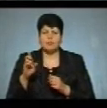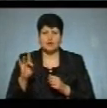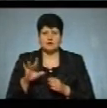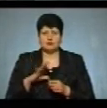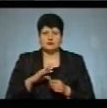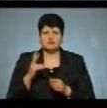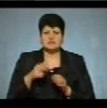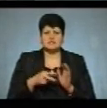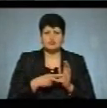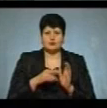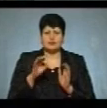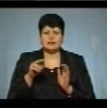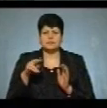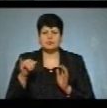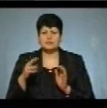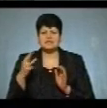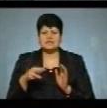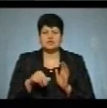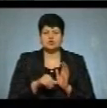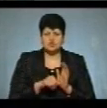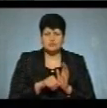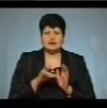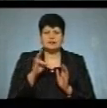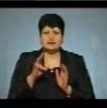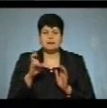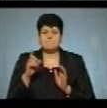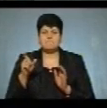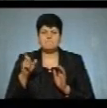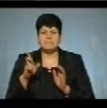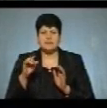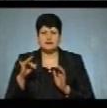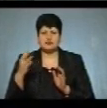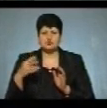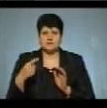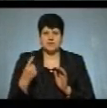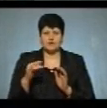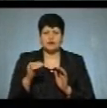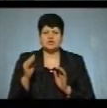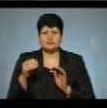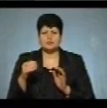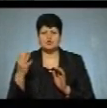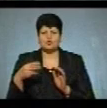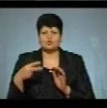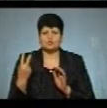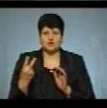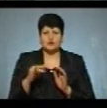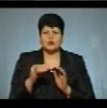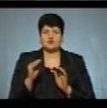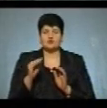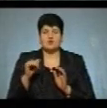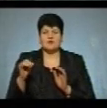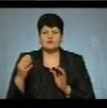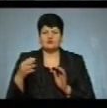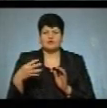27-ю, тернополянка Олена Підгрушна – 36-ю, Надія Бєлкіна – 41-ю, Юлія Джима – 42-ю, Юлія Журавок –